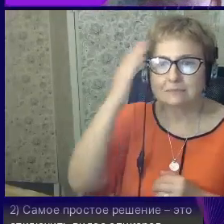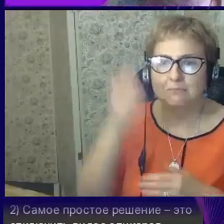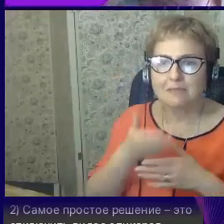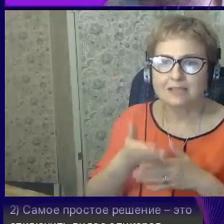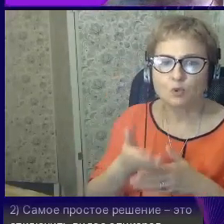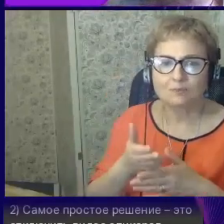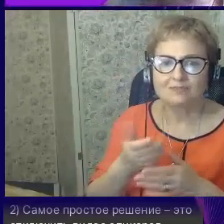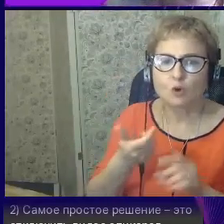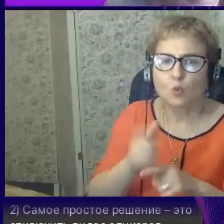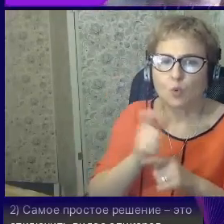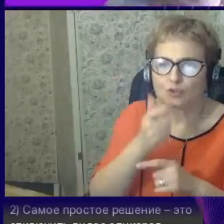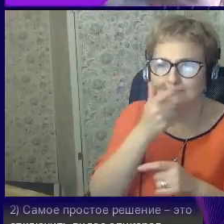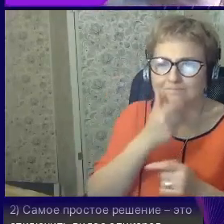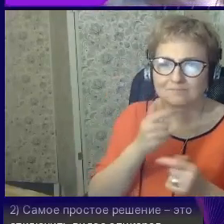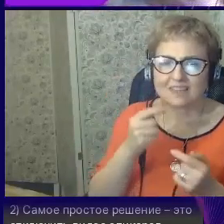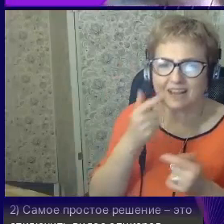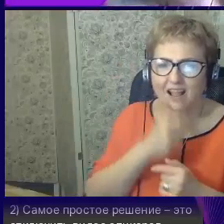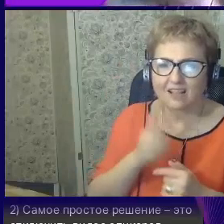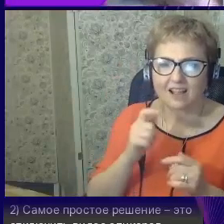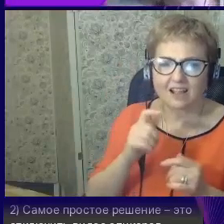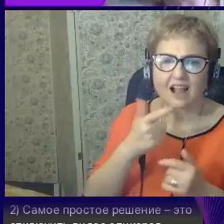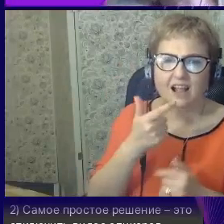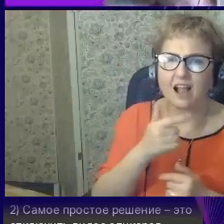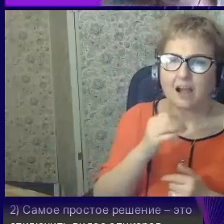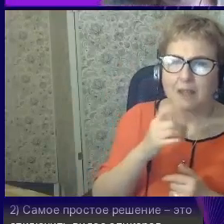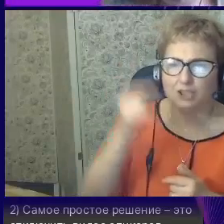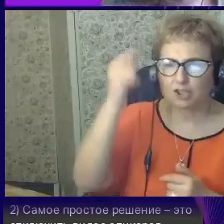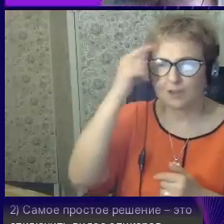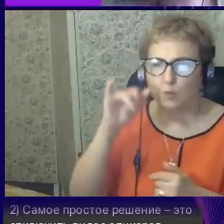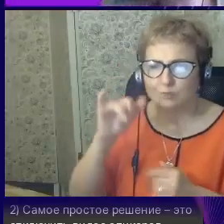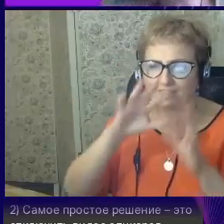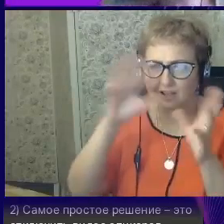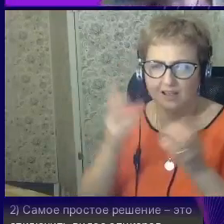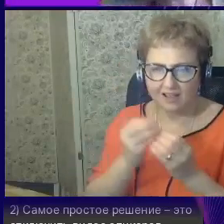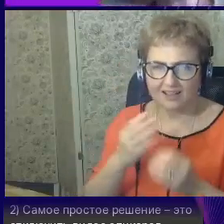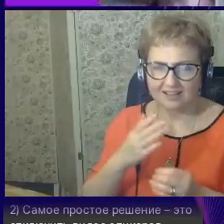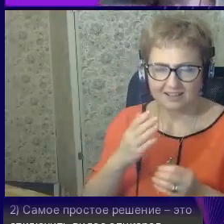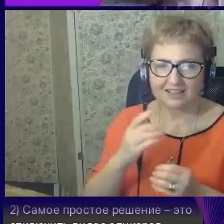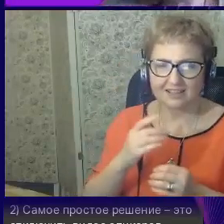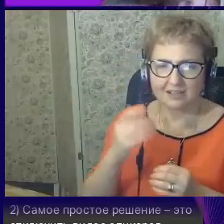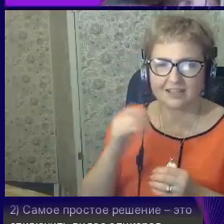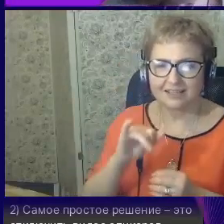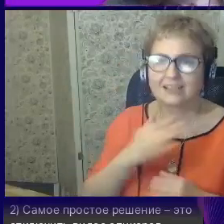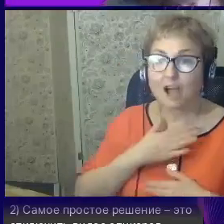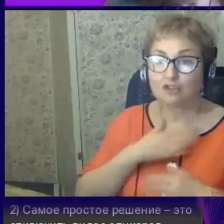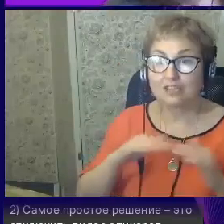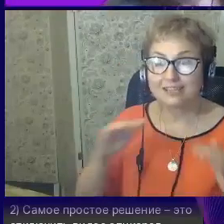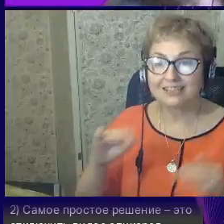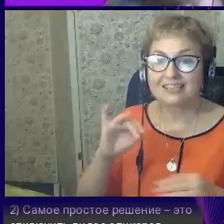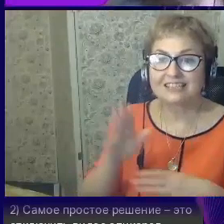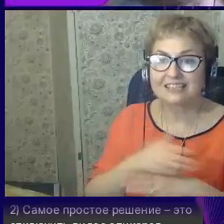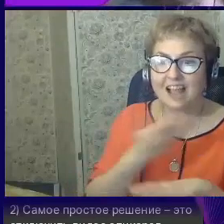способствуем, очень деликатно содействуем гармоничному физическому и умственному развитию наших детей и, в частности,